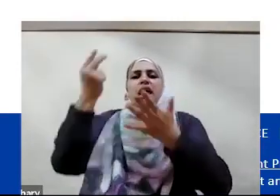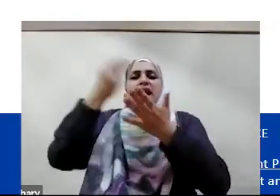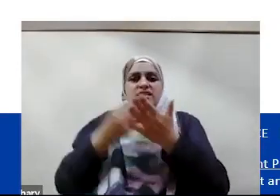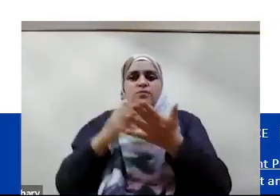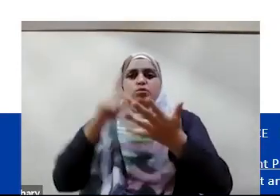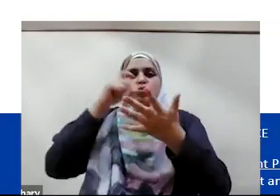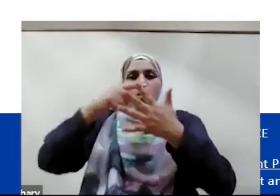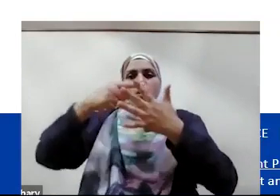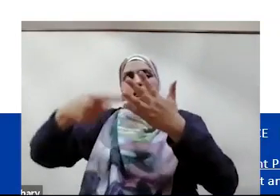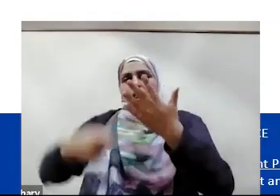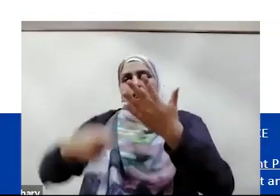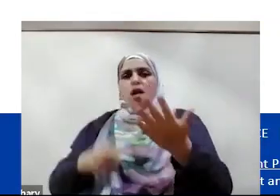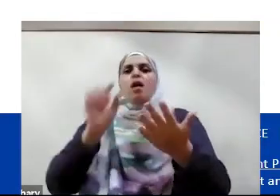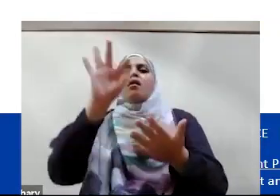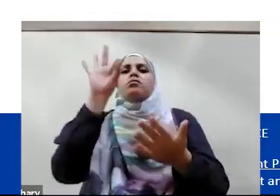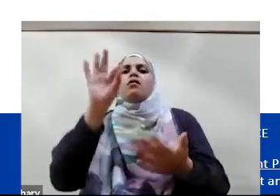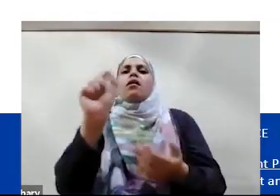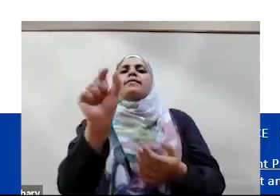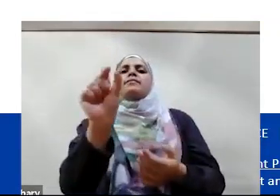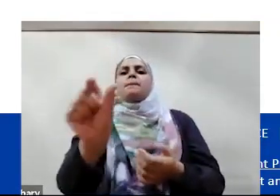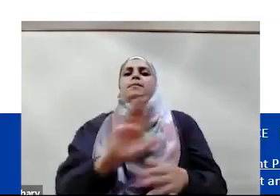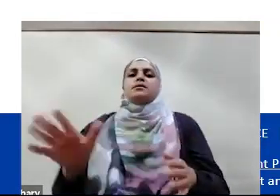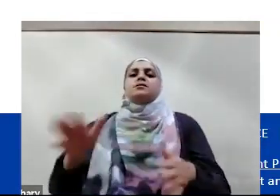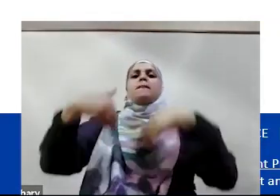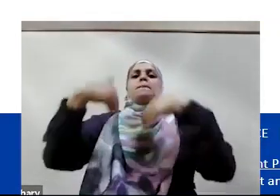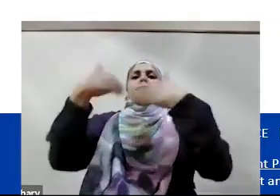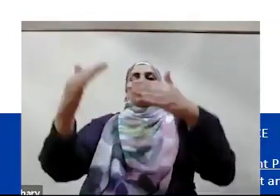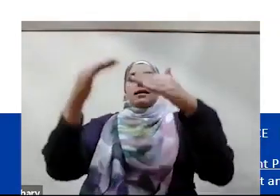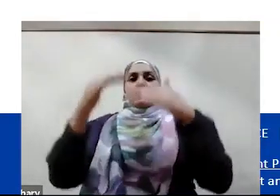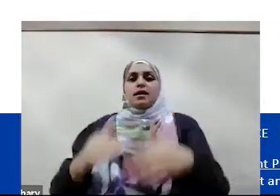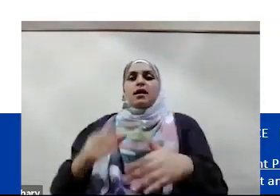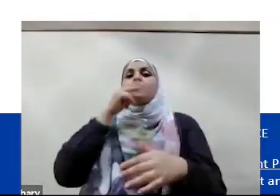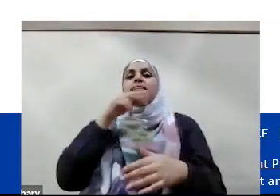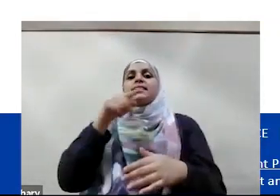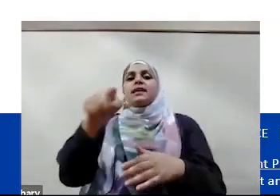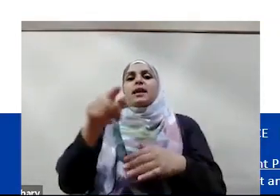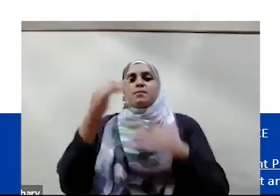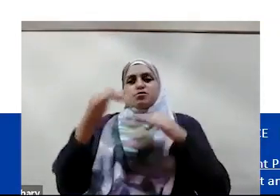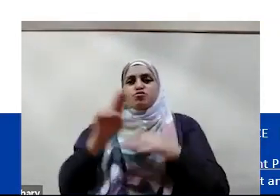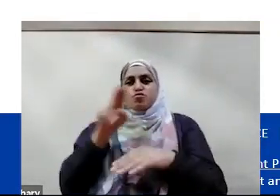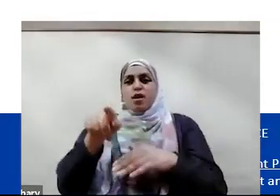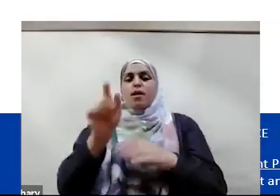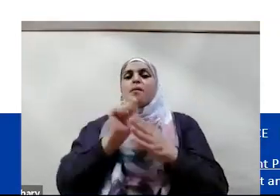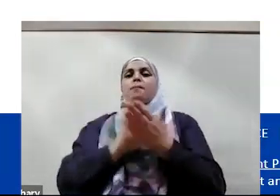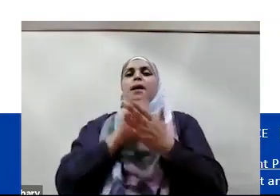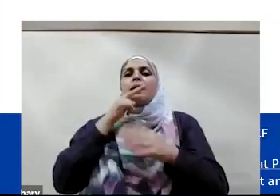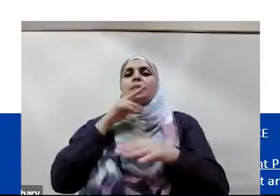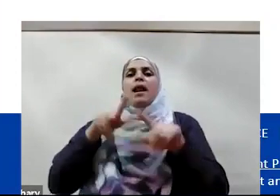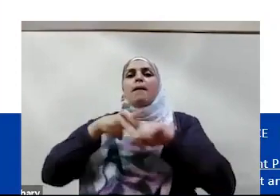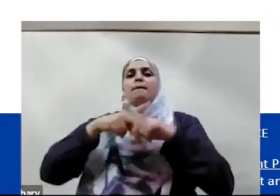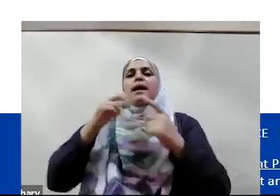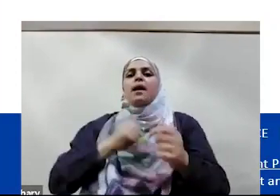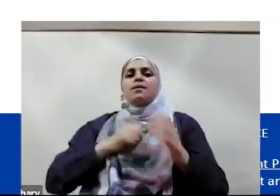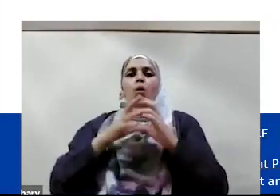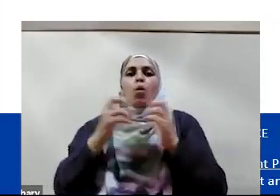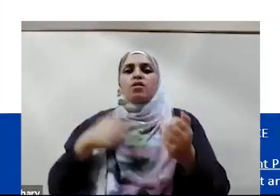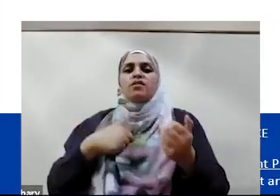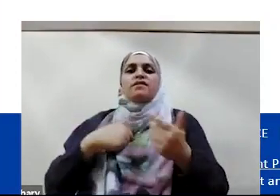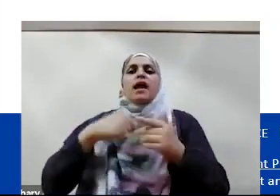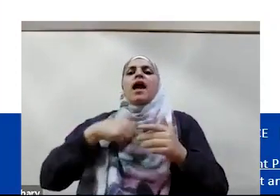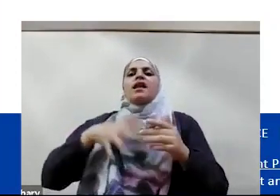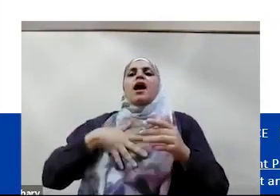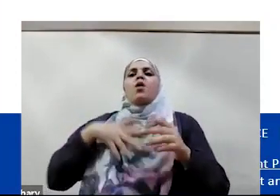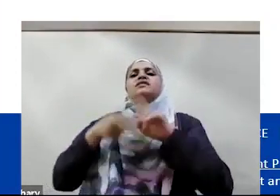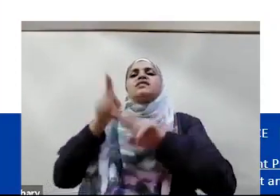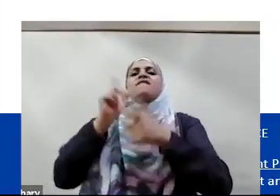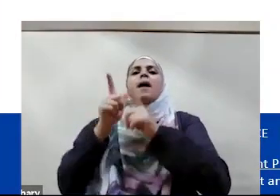المنحة. بتكلم سريعا عن المجال بتاعي والتخصص بتاعي، أنا عايز أعمل إيه في أمريكا، وده